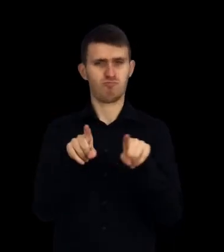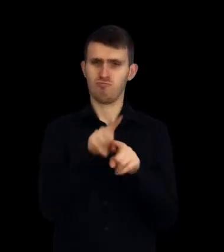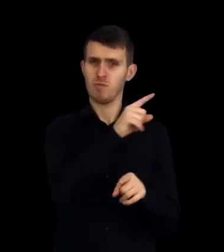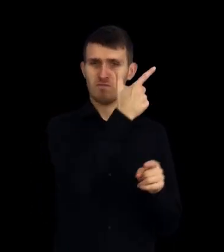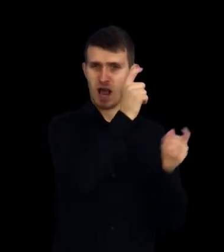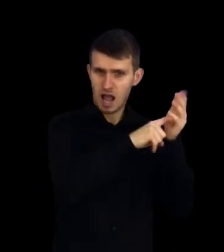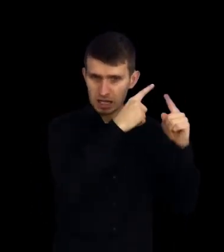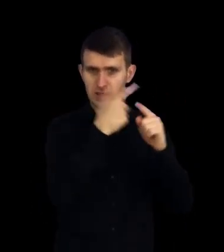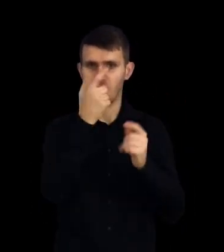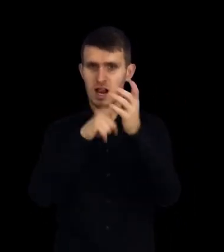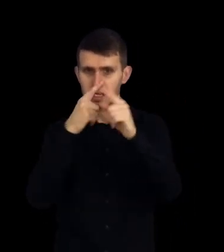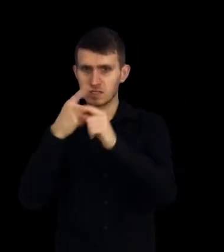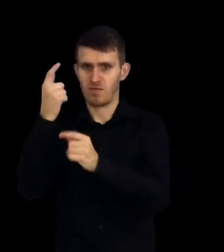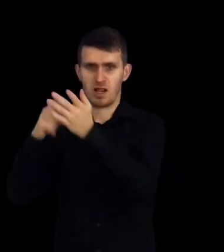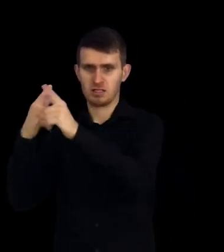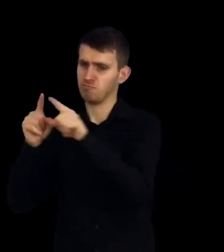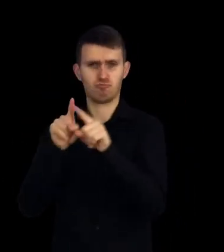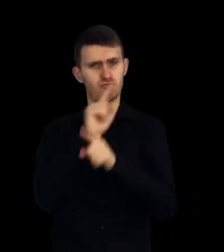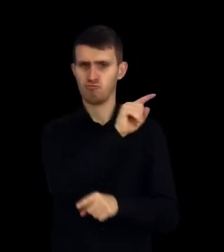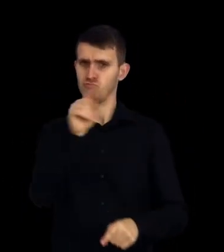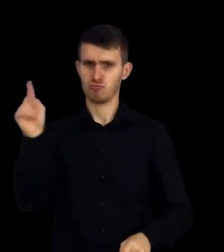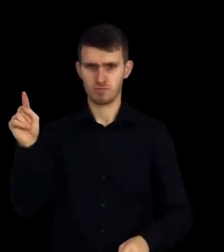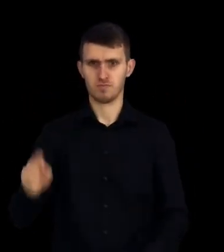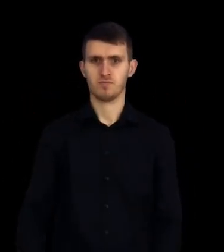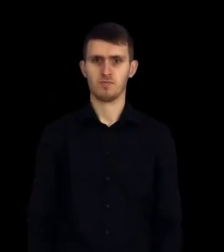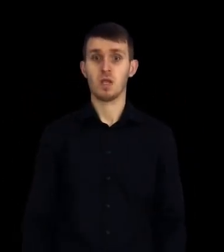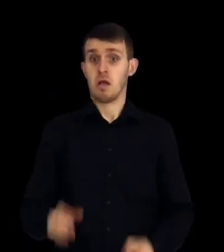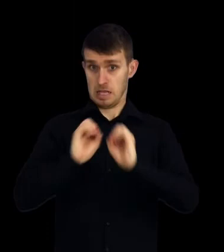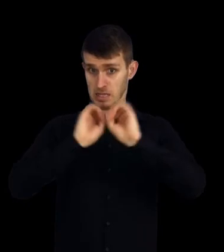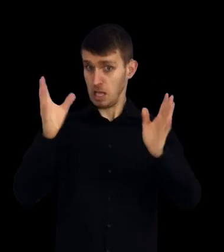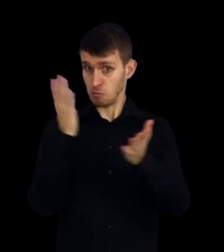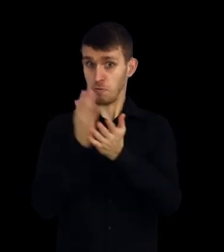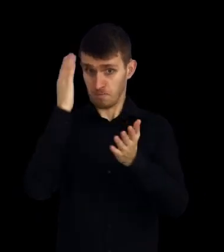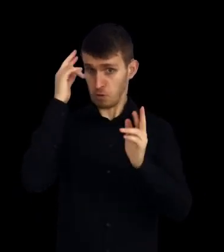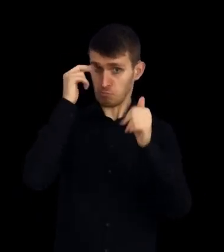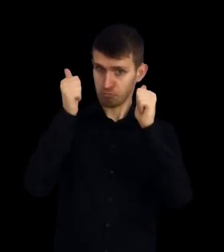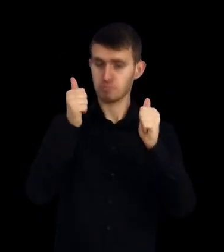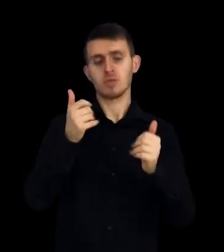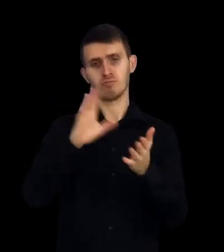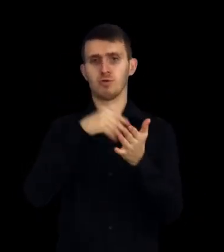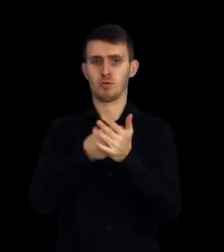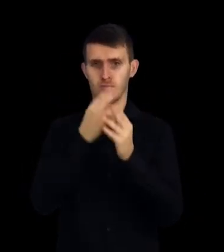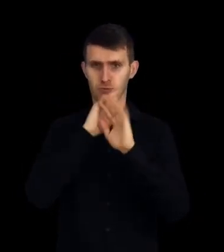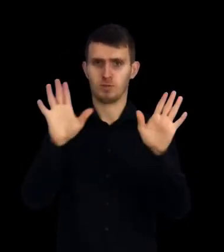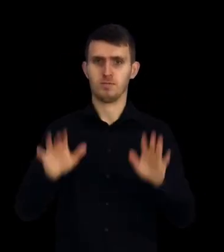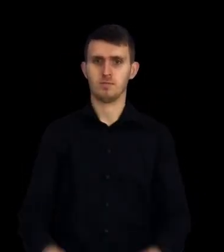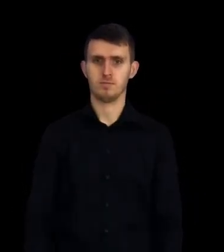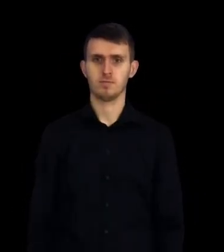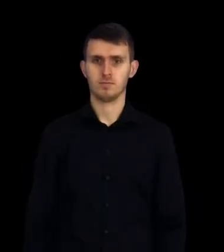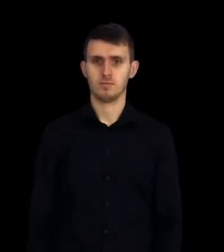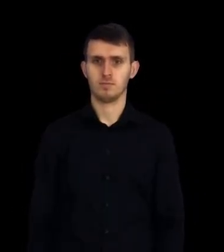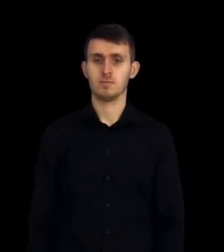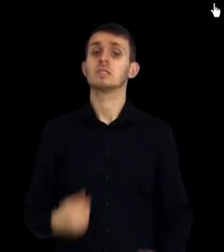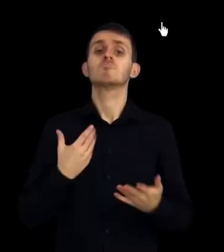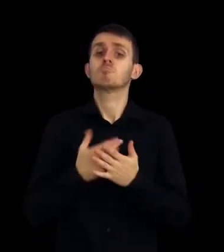wyrażenia znaczą to samo dwa razy x dwa razy x i dwa razy x skoro to jasne spróbujmy zrobić